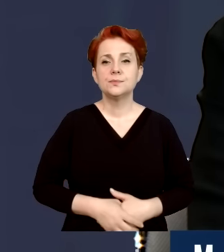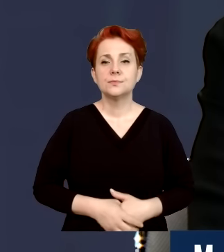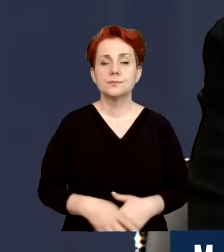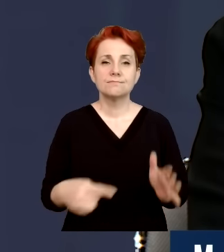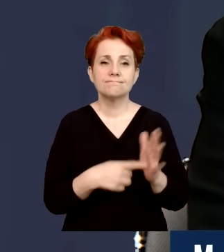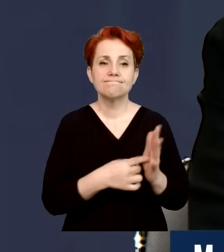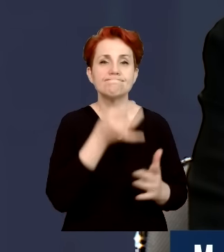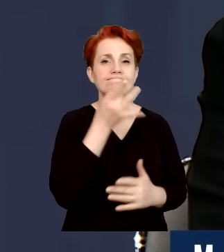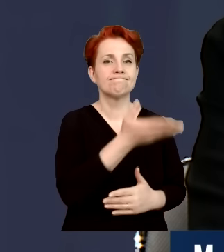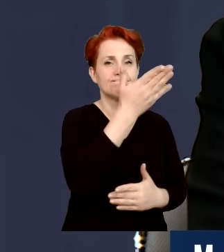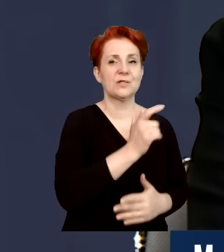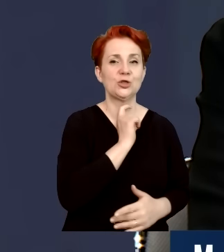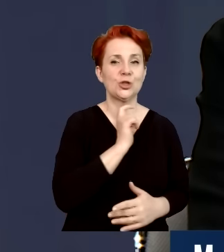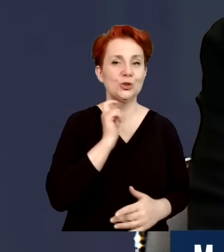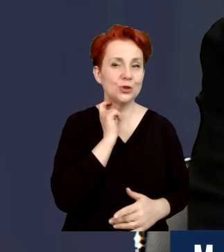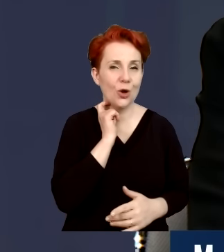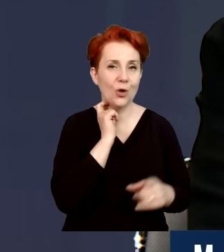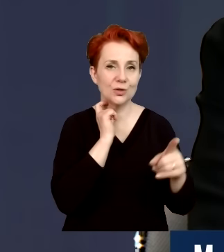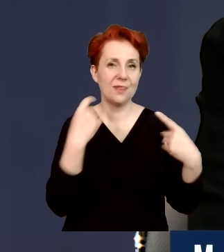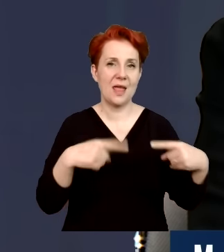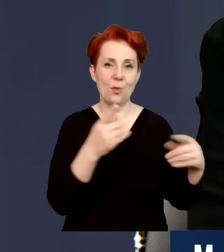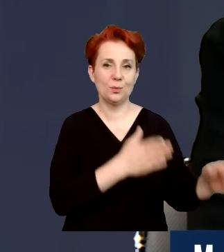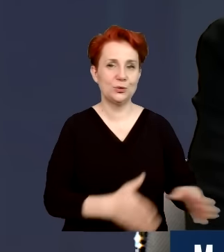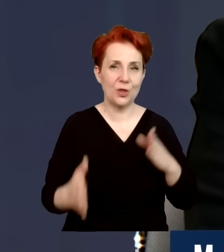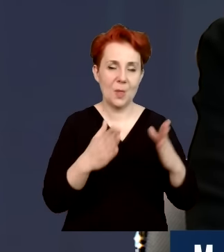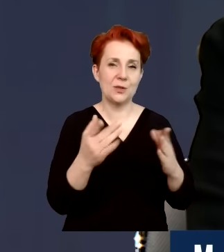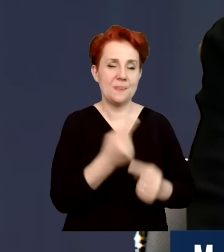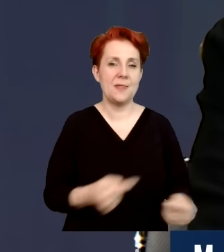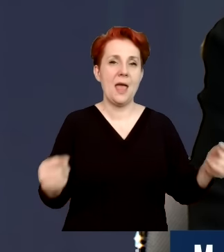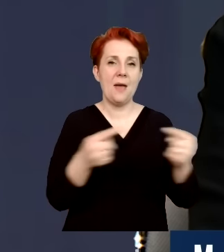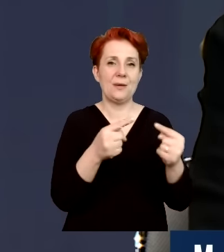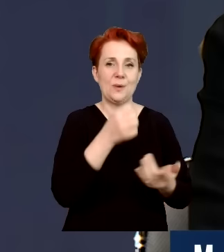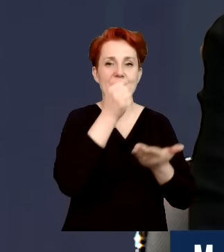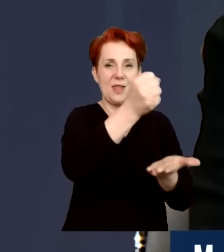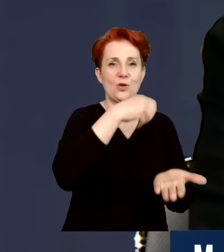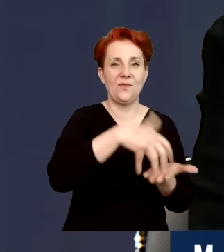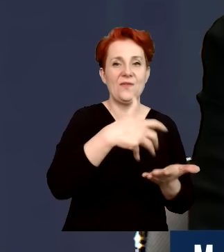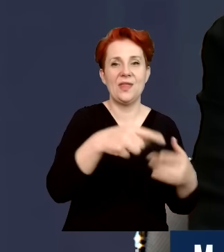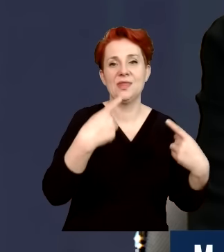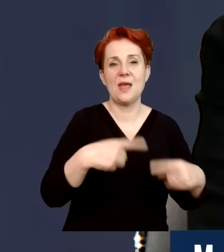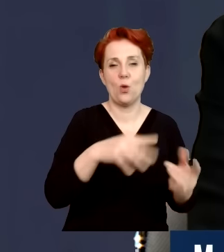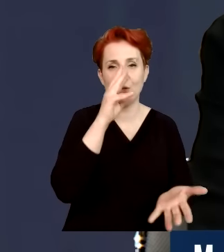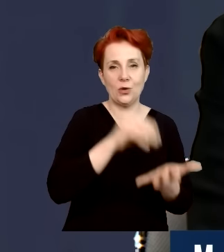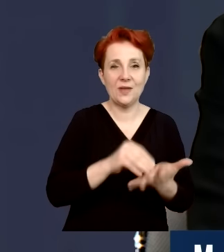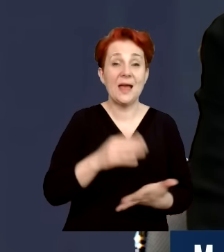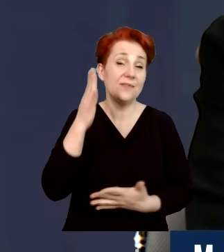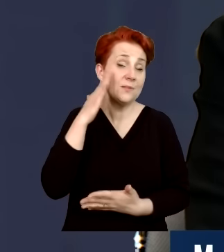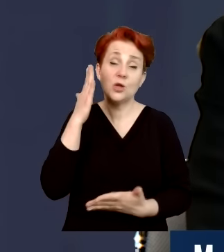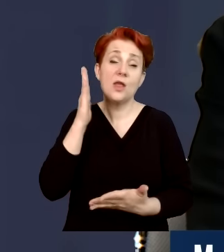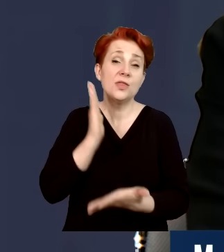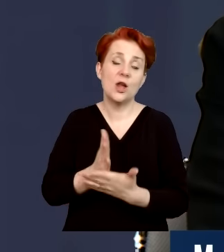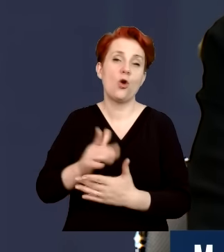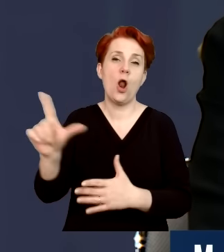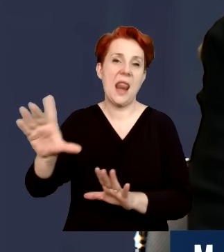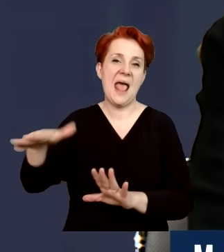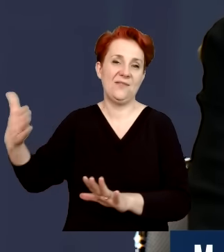że ksiądz nie był przygotowany i predysponowany do tego, żeby akurat wydawać te pieniądze, nie miał doświadczenia? Ja rozumiem, że w Polsce tylko doświadczenie mają lewicowe